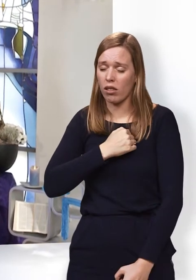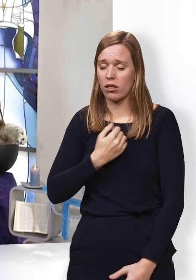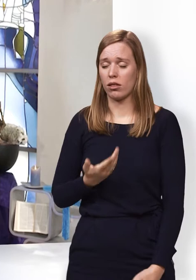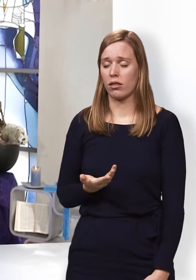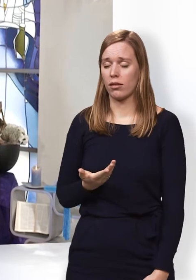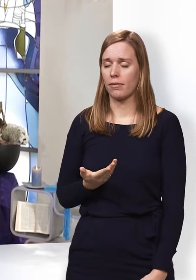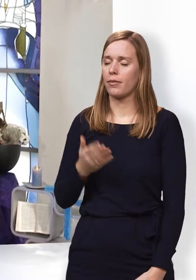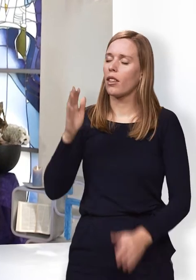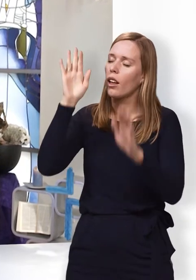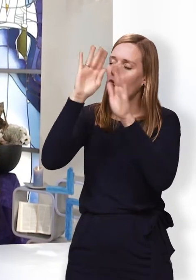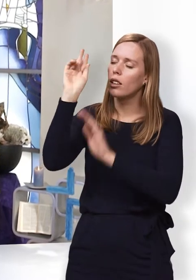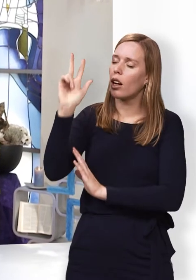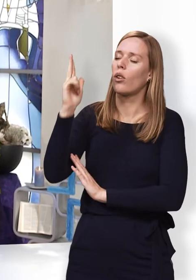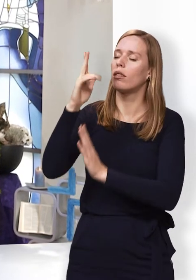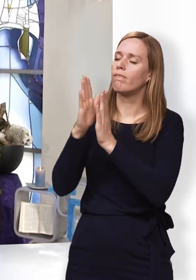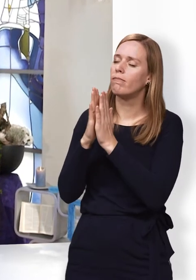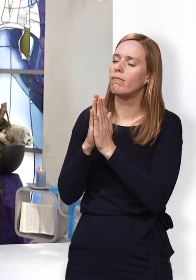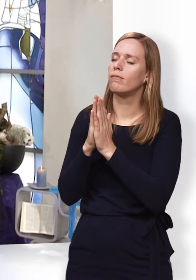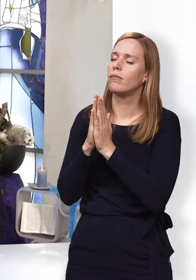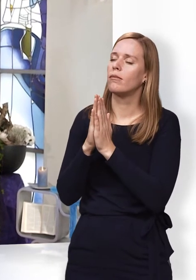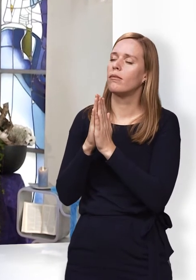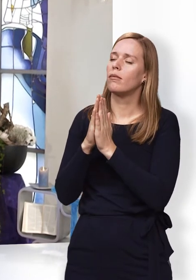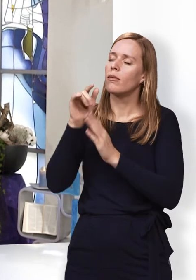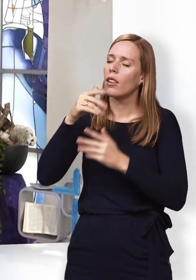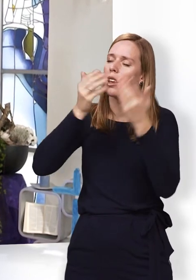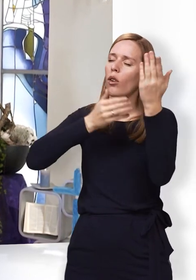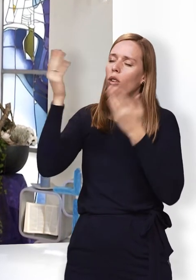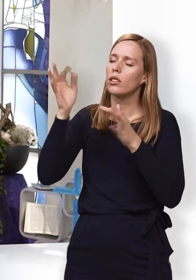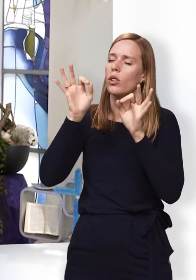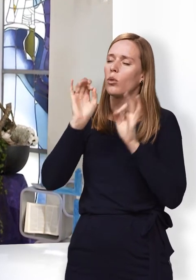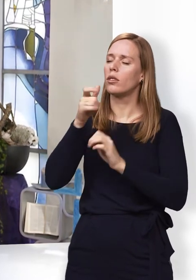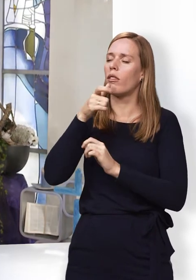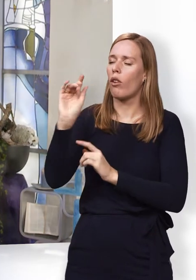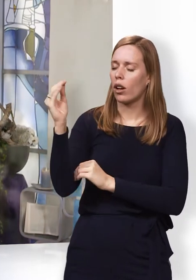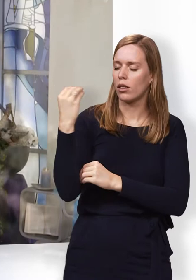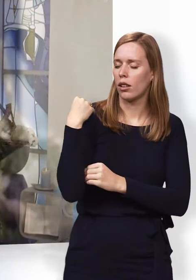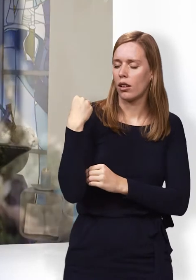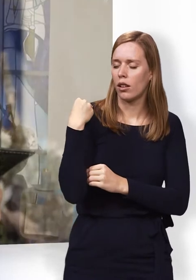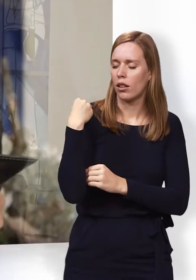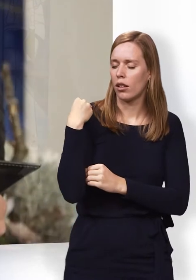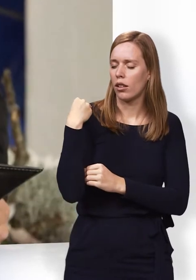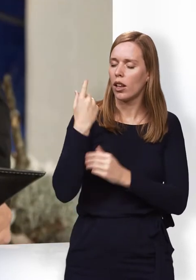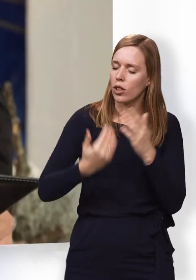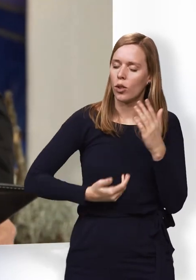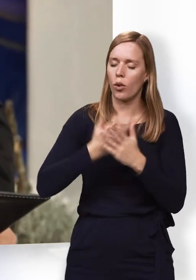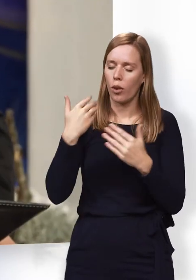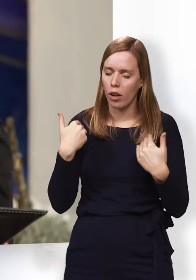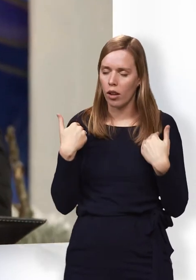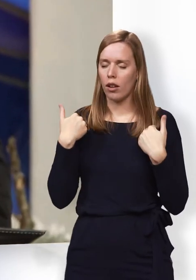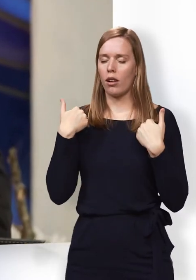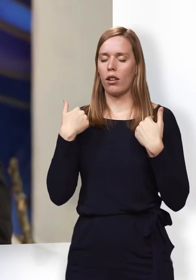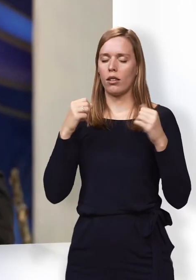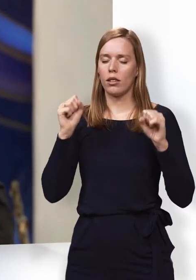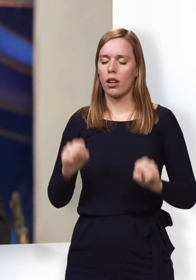Heiliger Gott, wir beten darum, schenk uns ein gutes Wort in diesem Gottesdienst, das uns neu aufrichtet, das